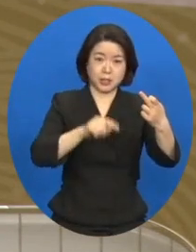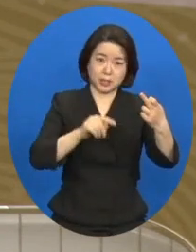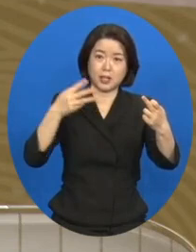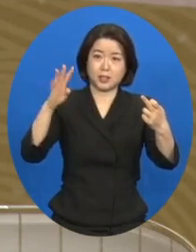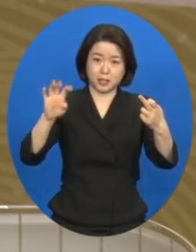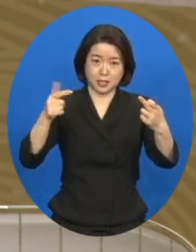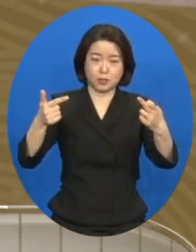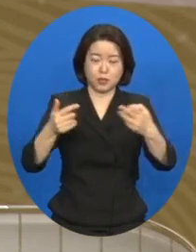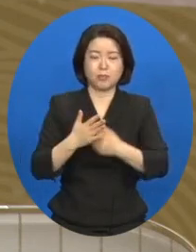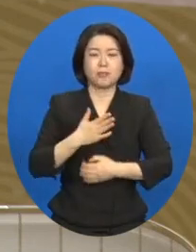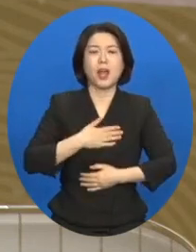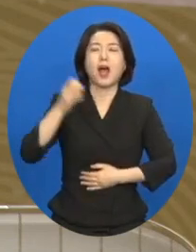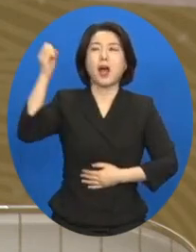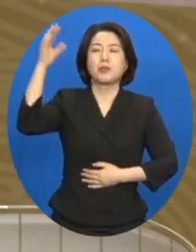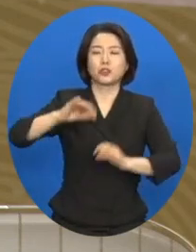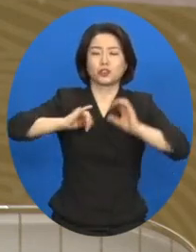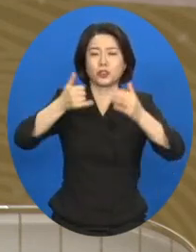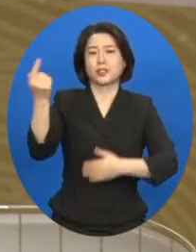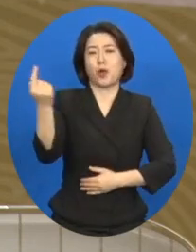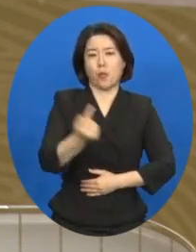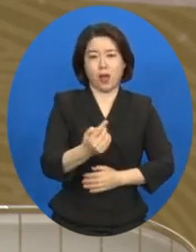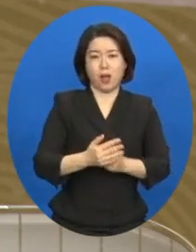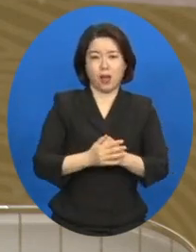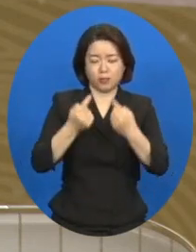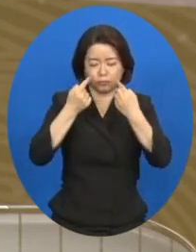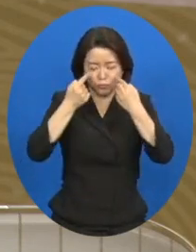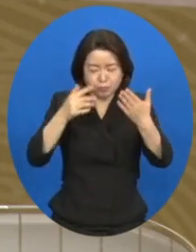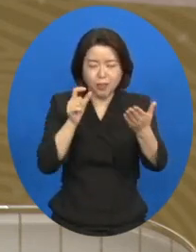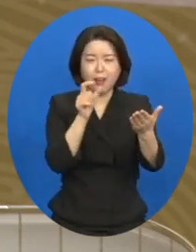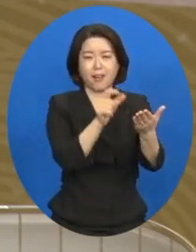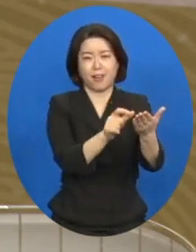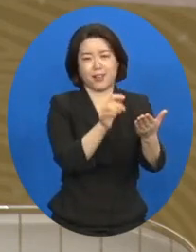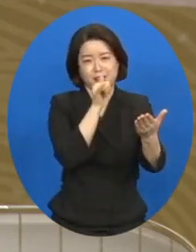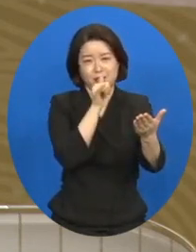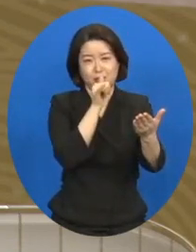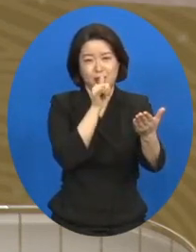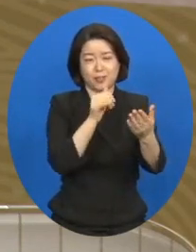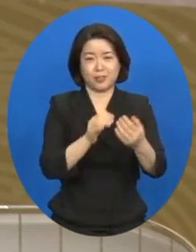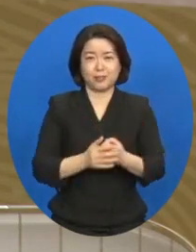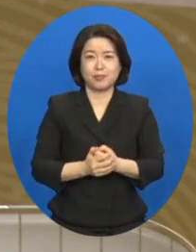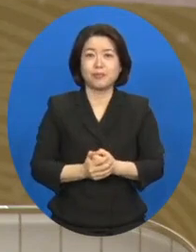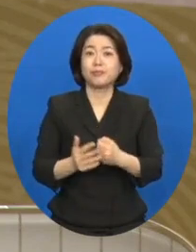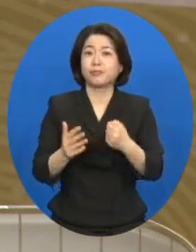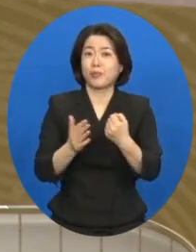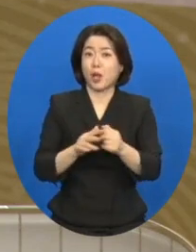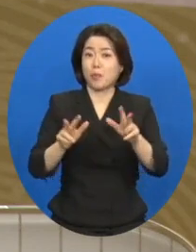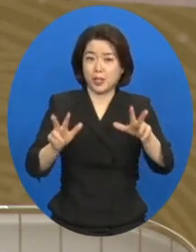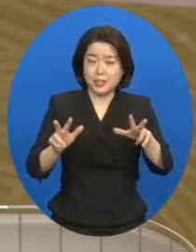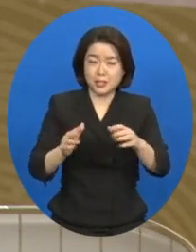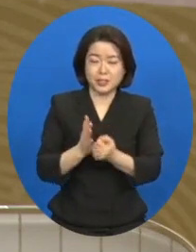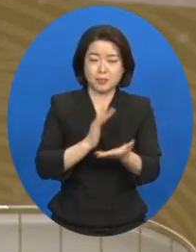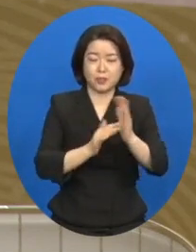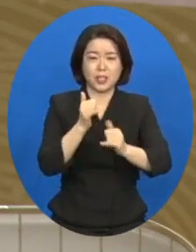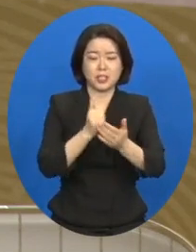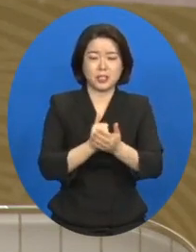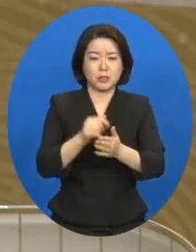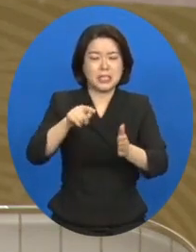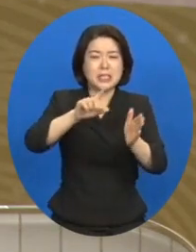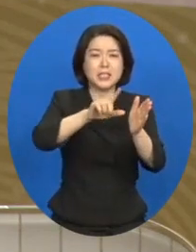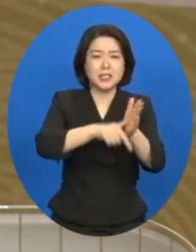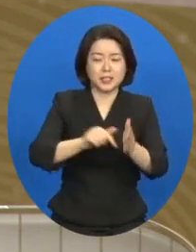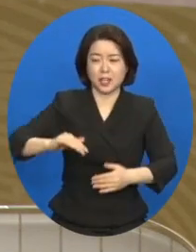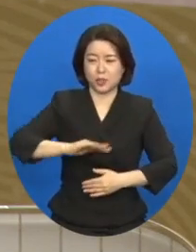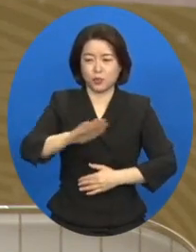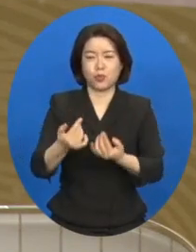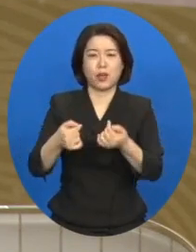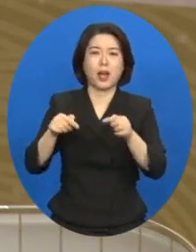세상에 빛으로 왔나니 분명히 그렇게 말씀하셨어요. 그래서 지금 예수님이 지금 이 시간에 우리와